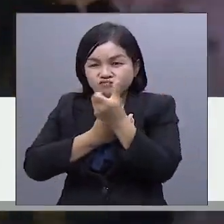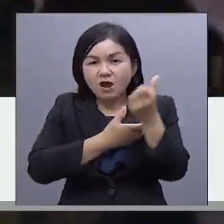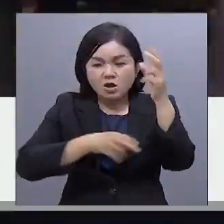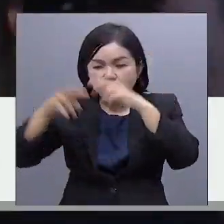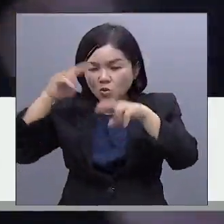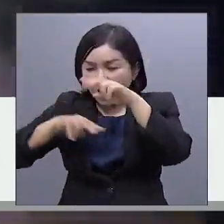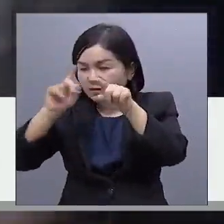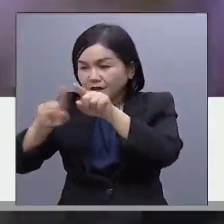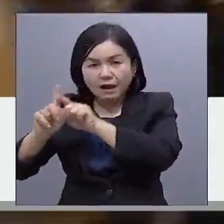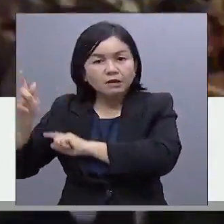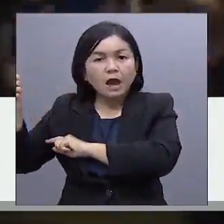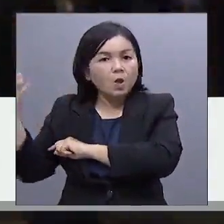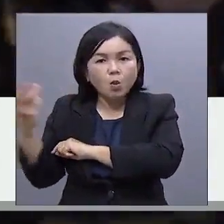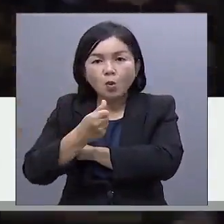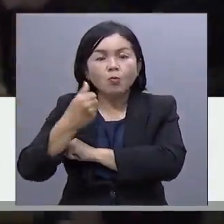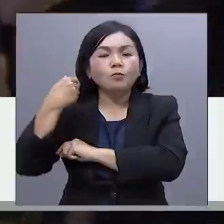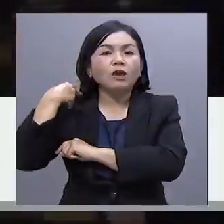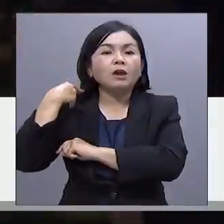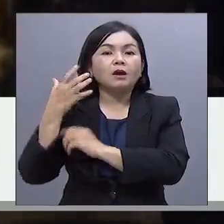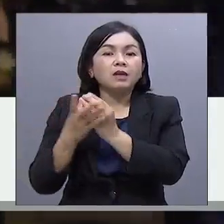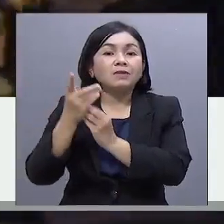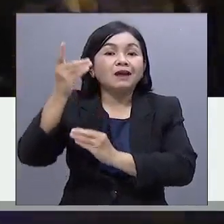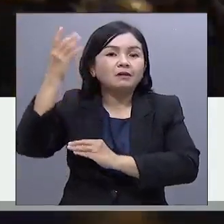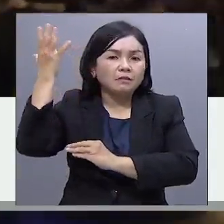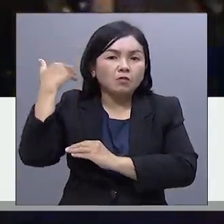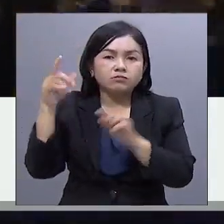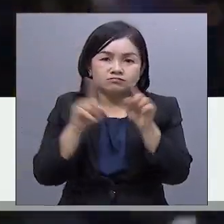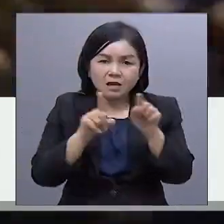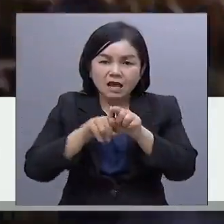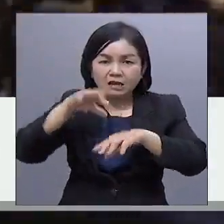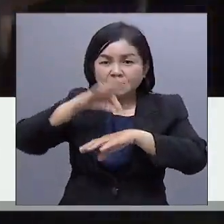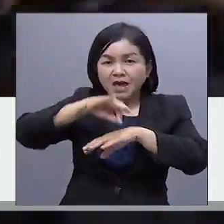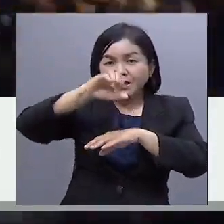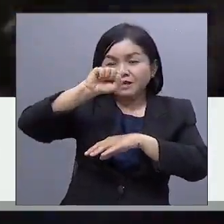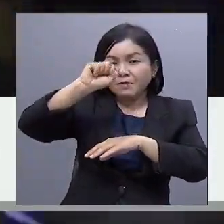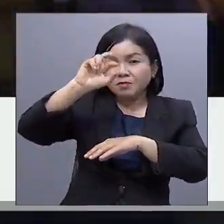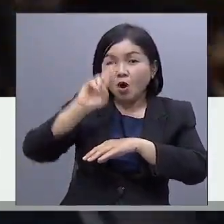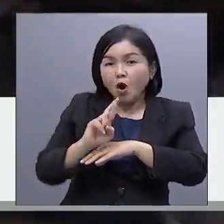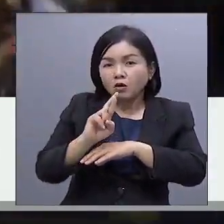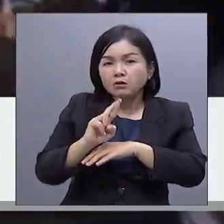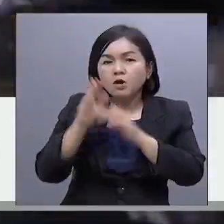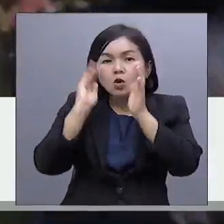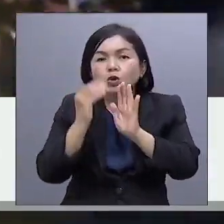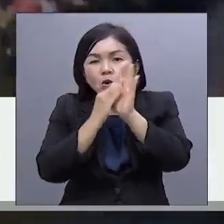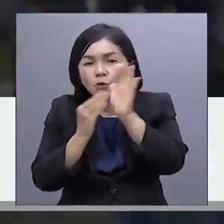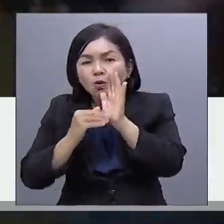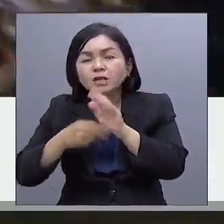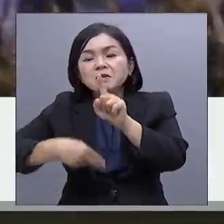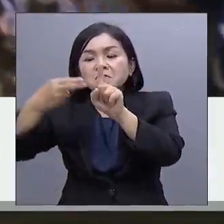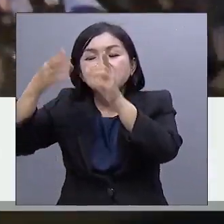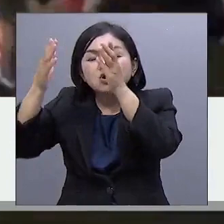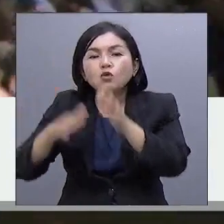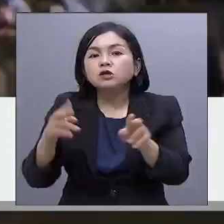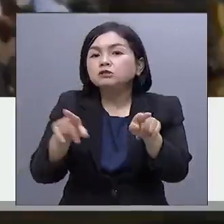ราชการลับและเมื่อสัปดาห์ที่แล้วค่ะกำลังพลสำรองประมาณ 10,000รายได้ร่วมกันลงชื่อในการ